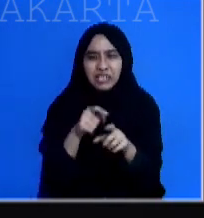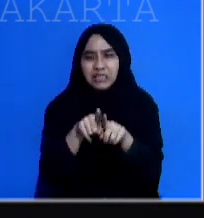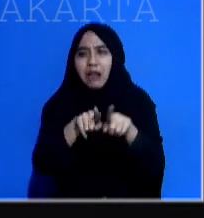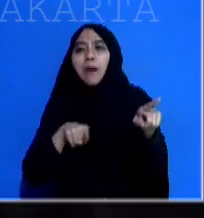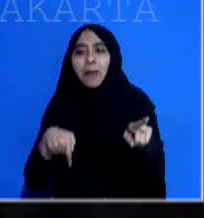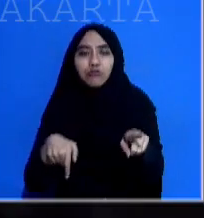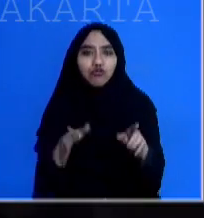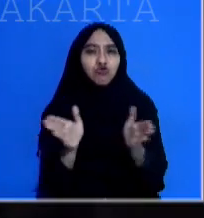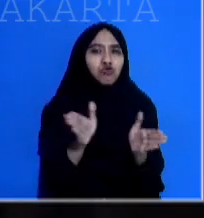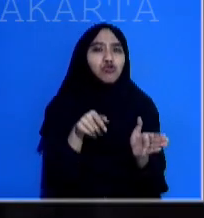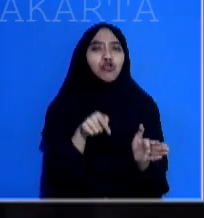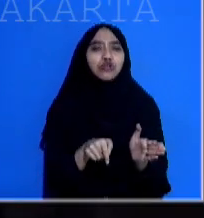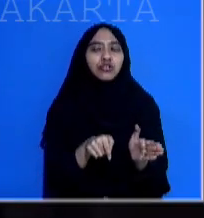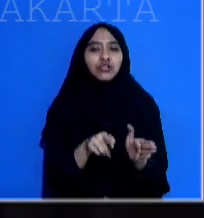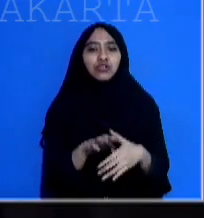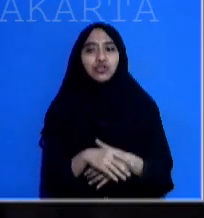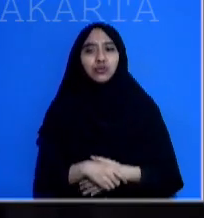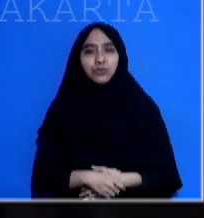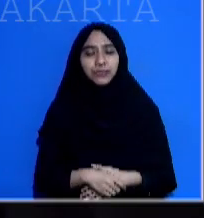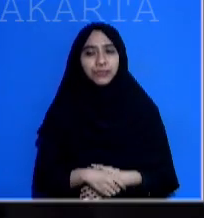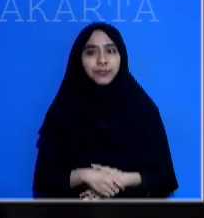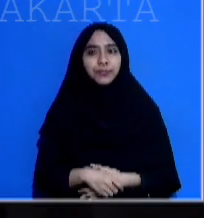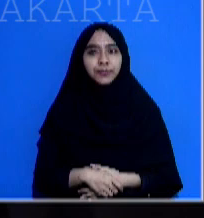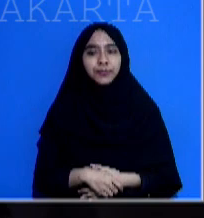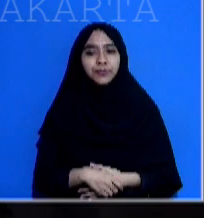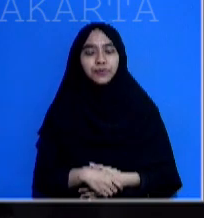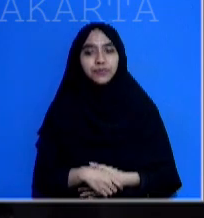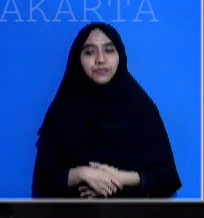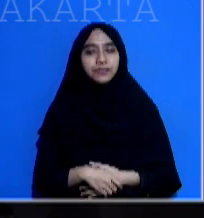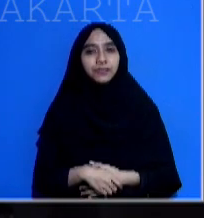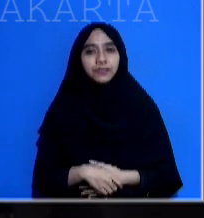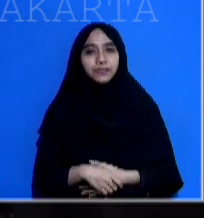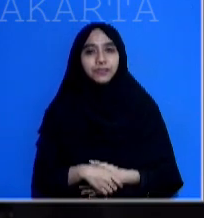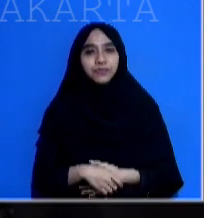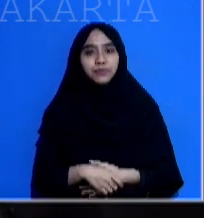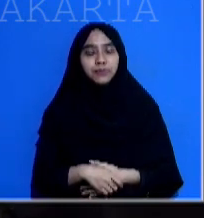penghapusan demikian osani Putri dan Agung Nugroho TVRI Yogyakarta melaporkan